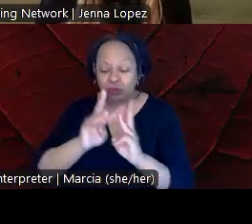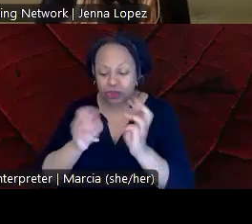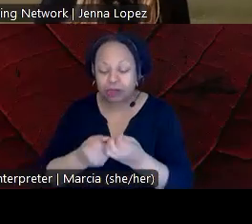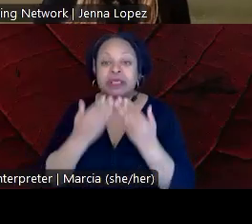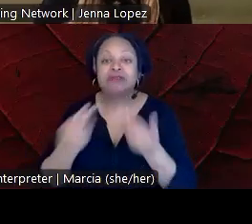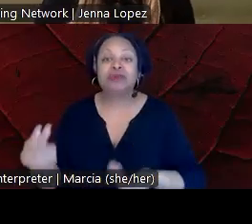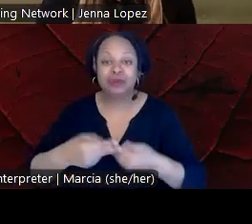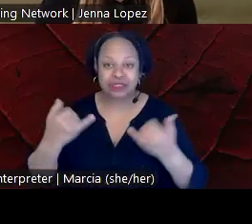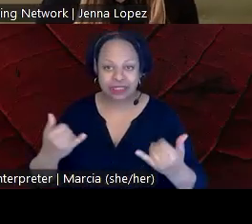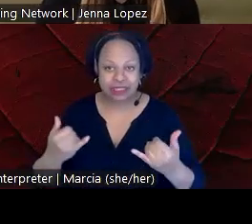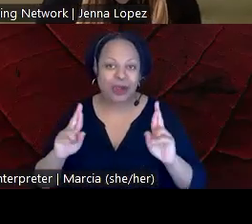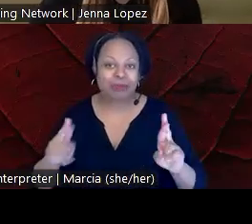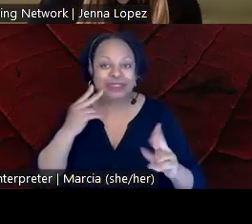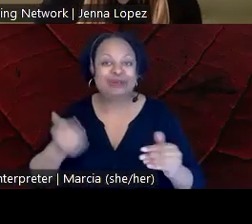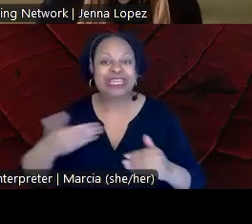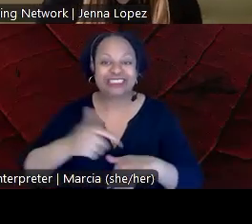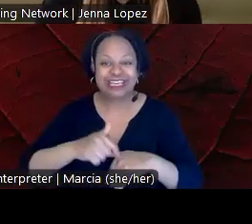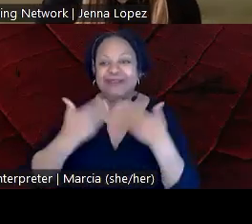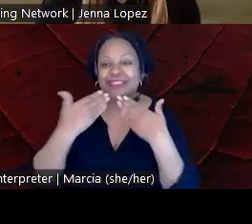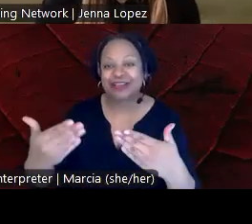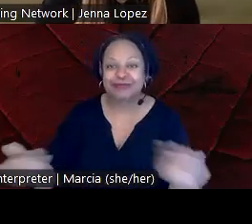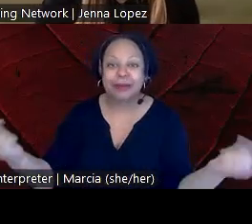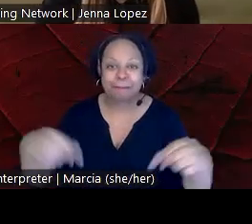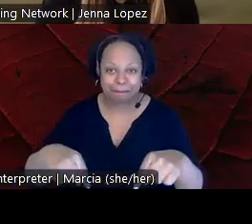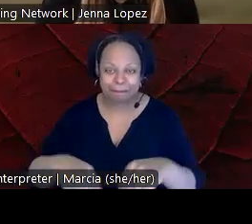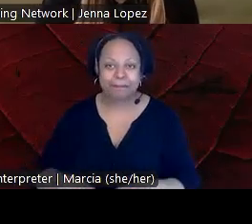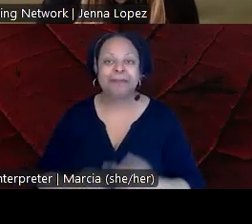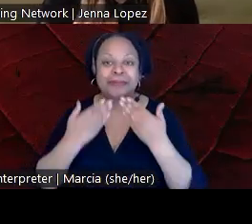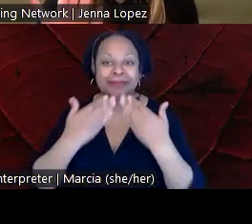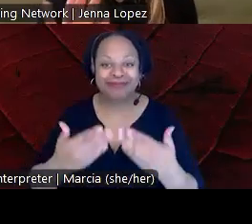l'inscription à venir. Merci beaucoup d'avoir été des nôtres et nous espérons de vous revoir la prochaine fois. Merci.